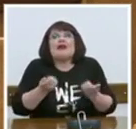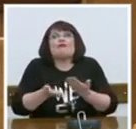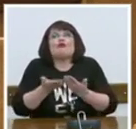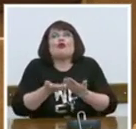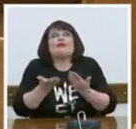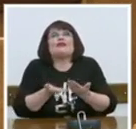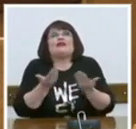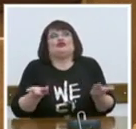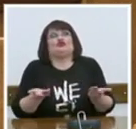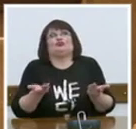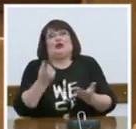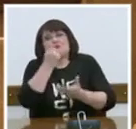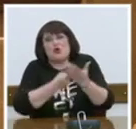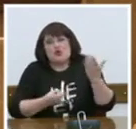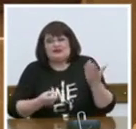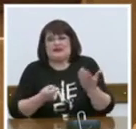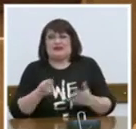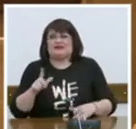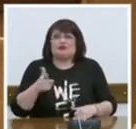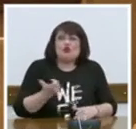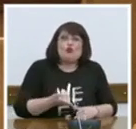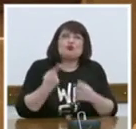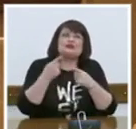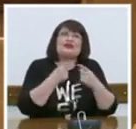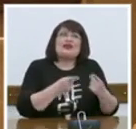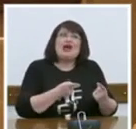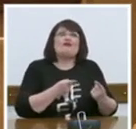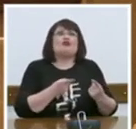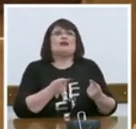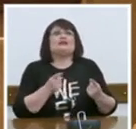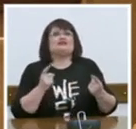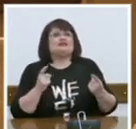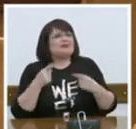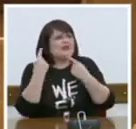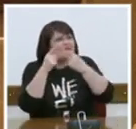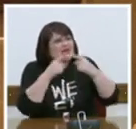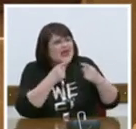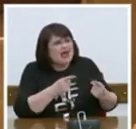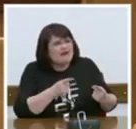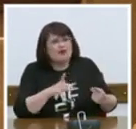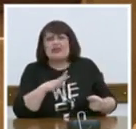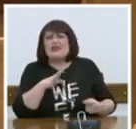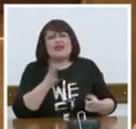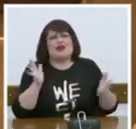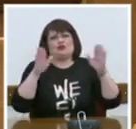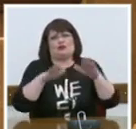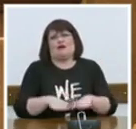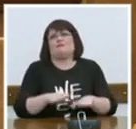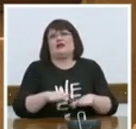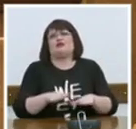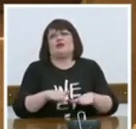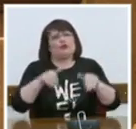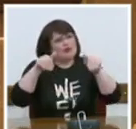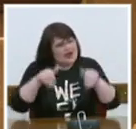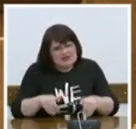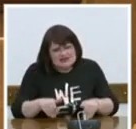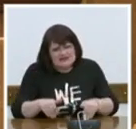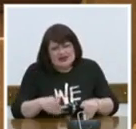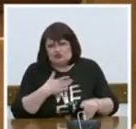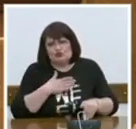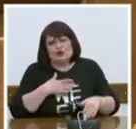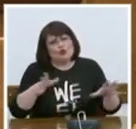κατατρεγμένους πρόσφυγες, αλλά με ένα ετερόκλητο πλήθος επίκων που δεν έχουν καμία πρόθεση να σεβαστούν και να αφομοιωθούν τη χώρα